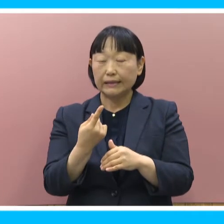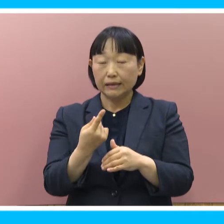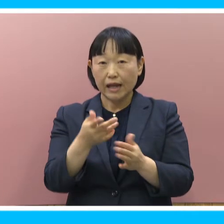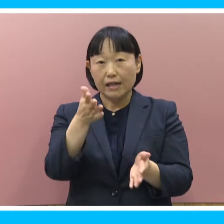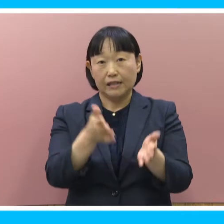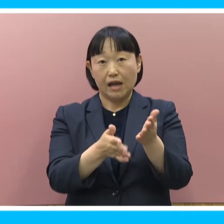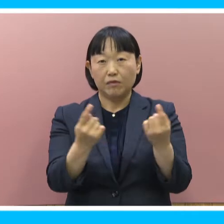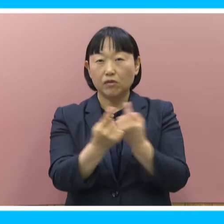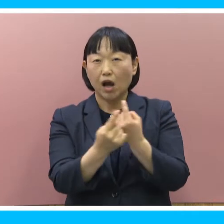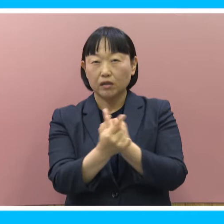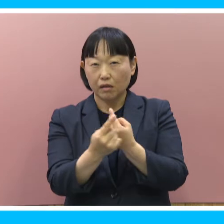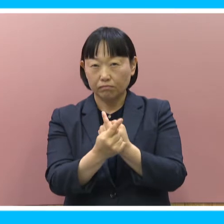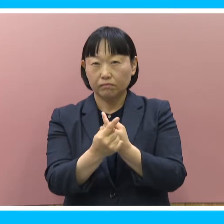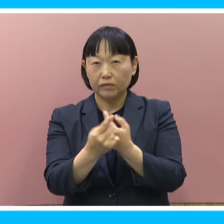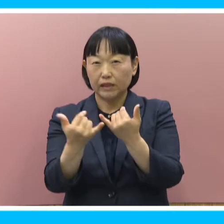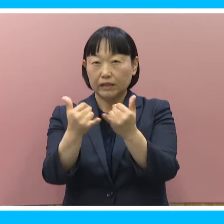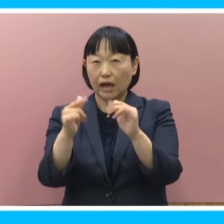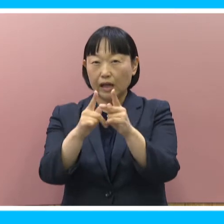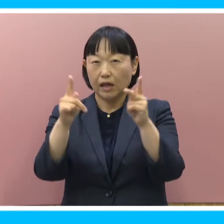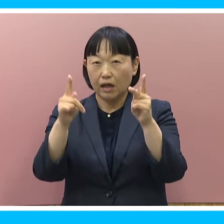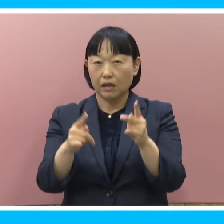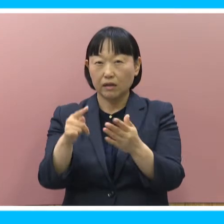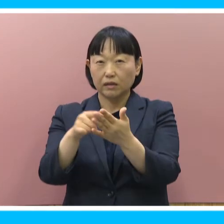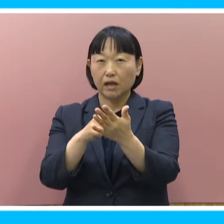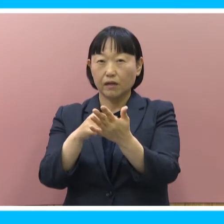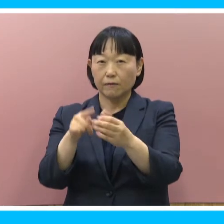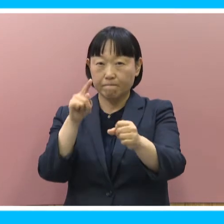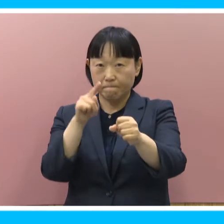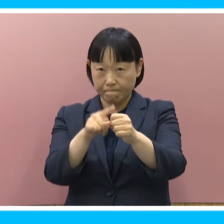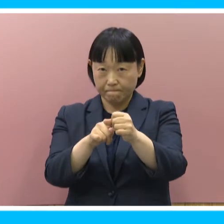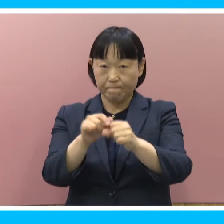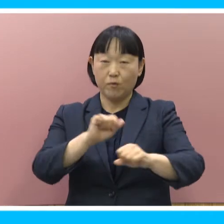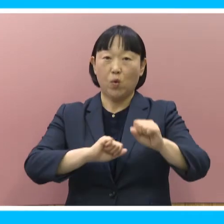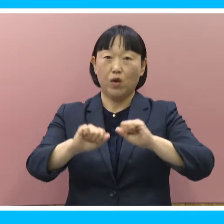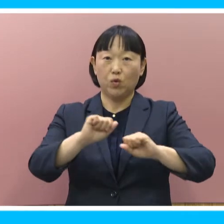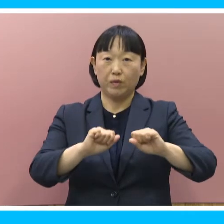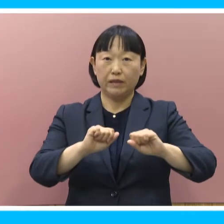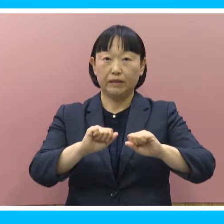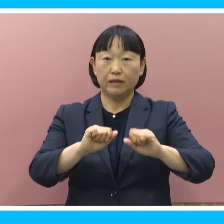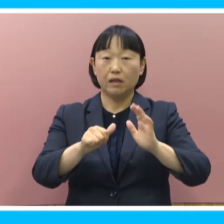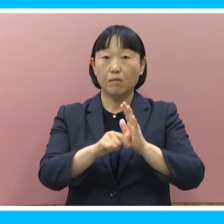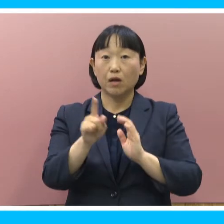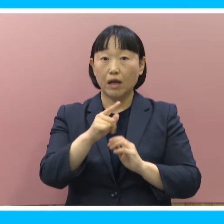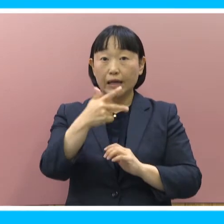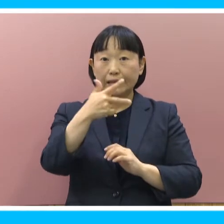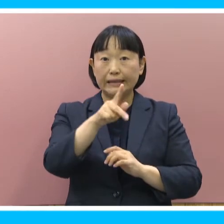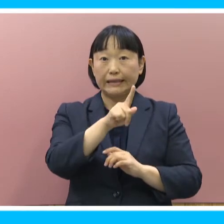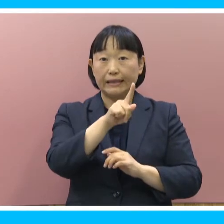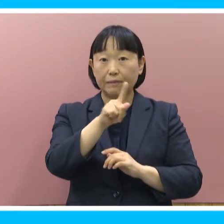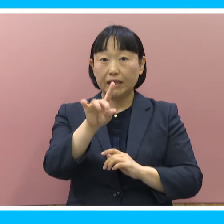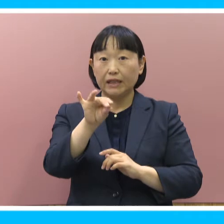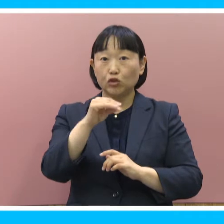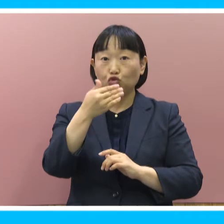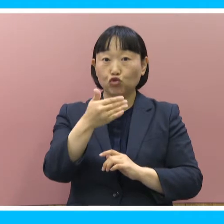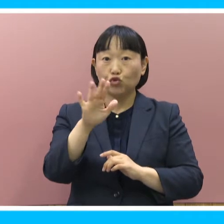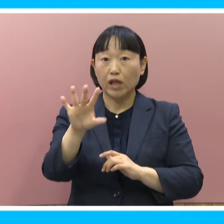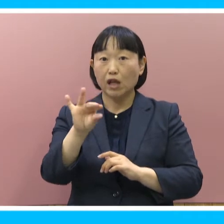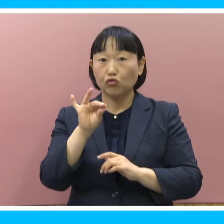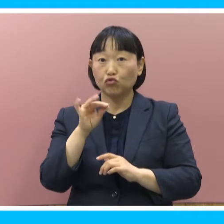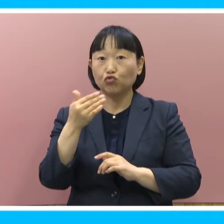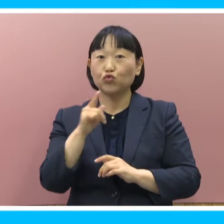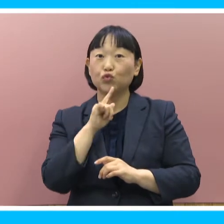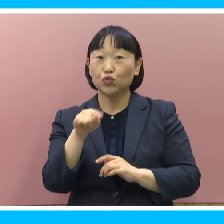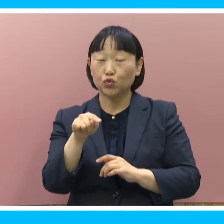サービスの改善や社会課題の解決を目指す取り組み、いわゆる シビックテックとしての性格